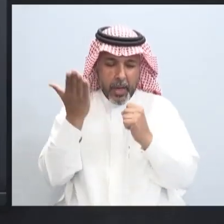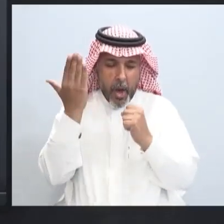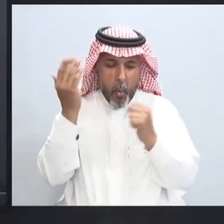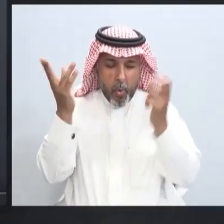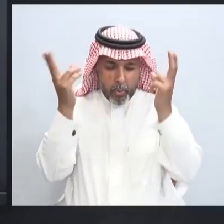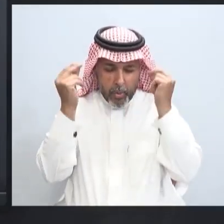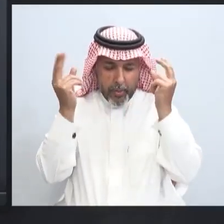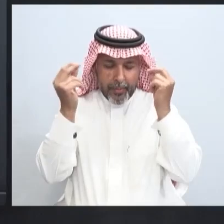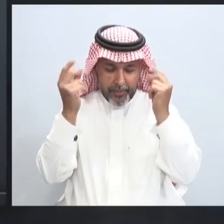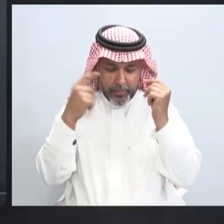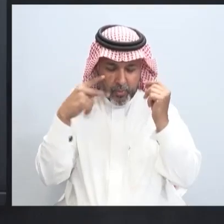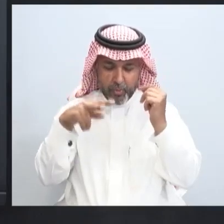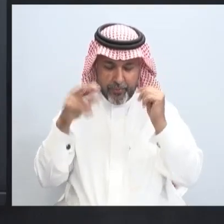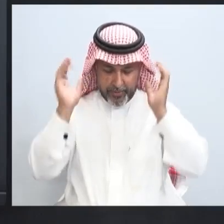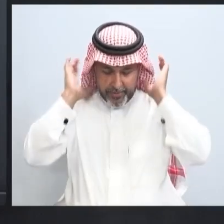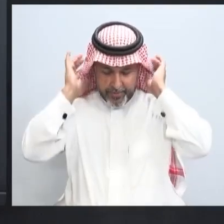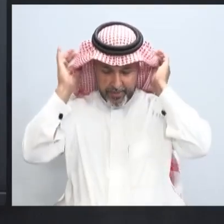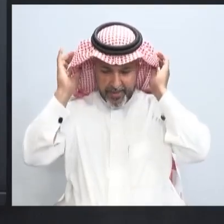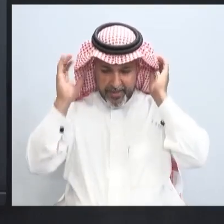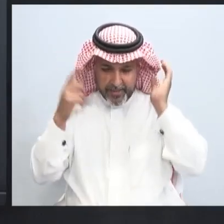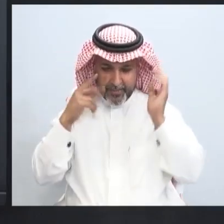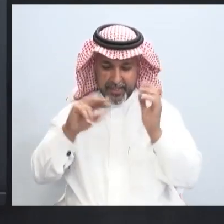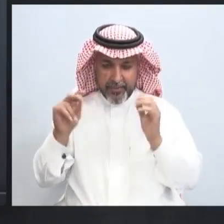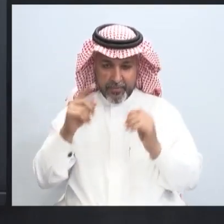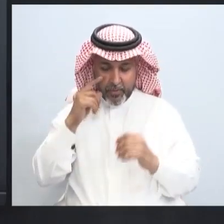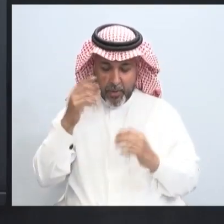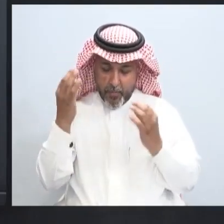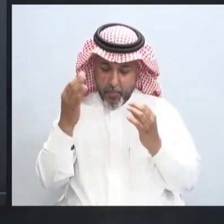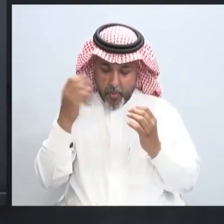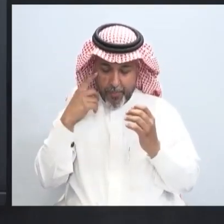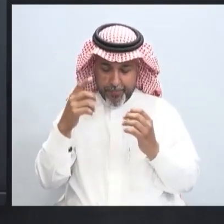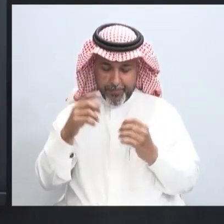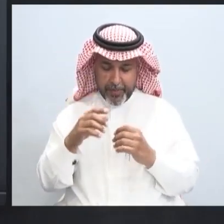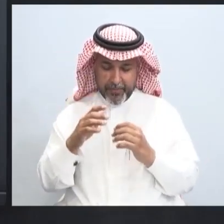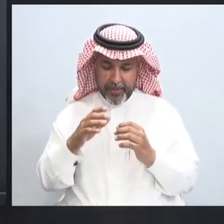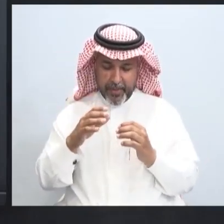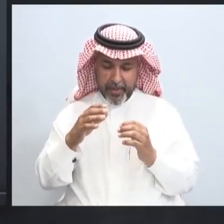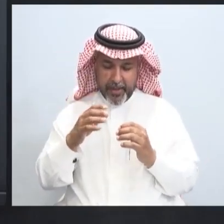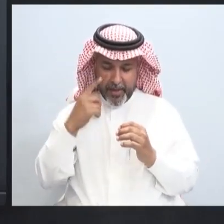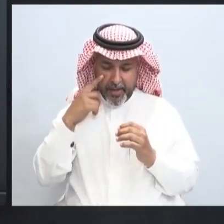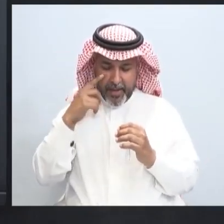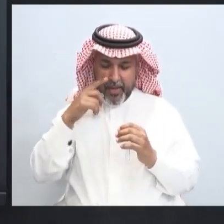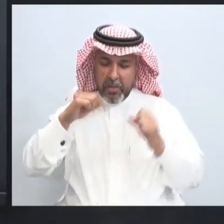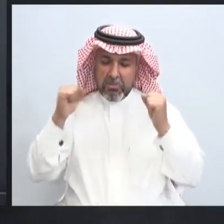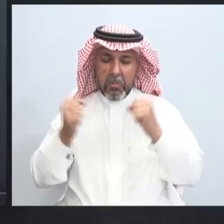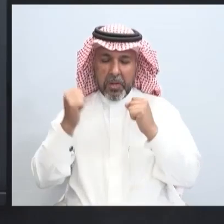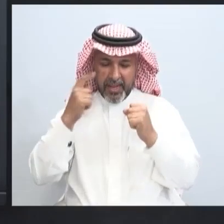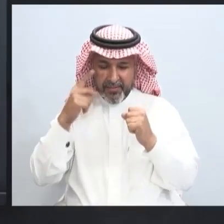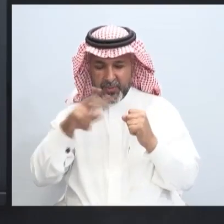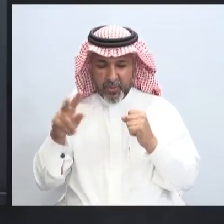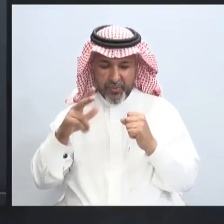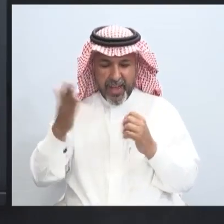اللي تعلمناها وهذه النظره طبعا لا تغني عن دراسه الدرس بشكل كامل لكن هي تصلح يعني